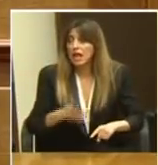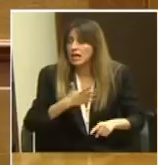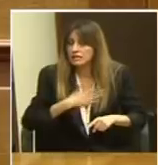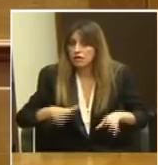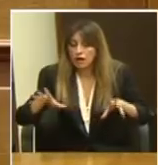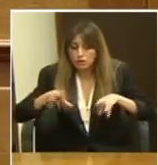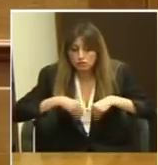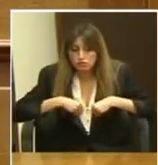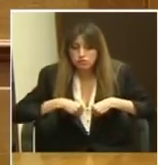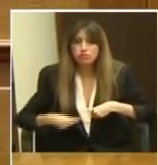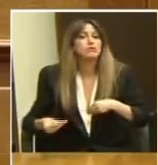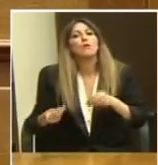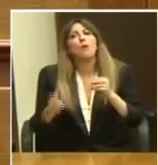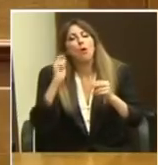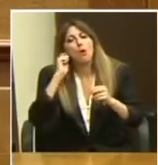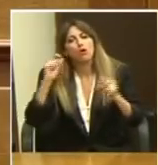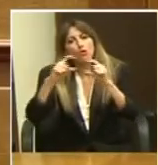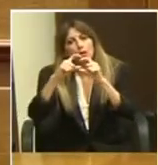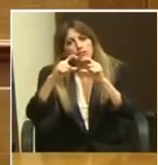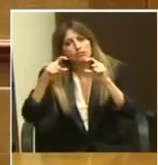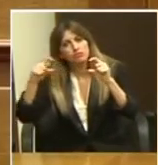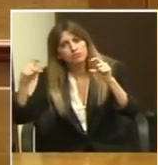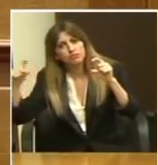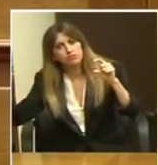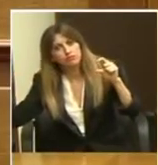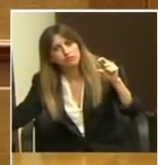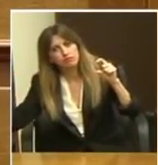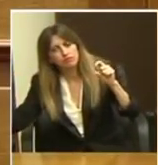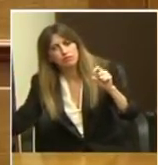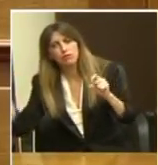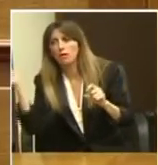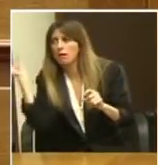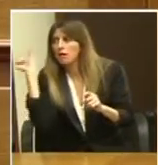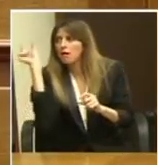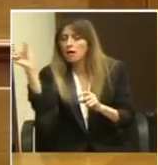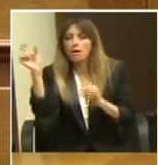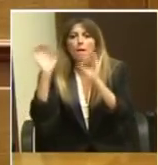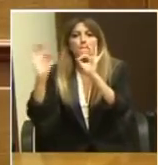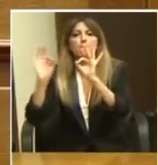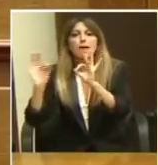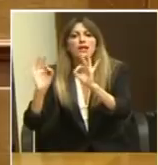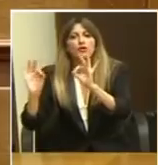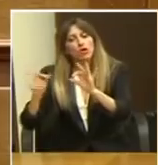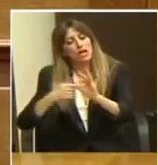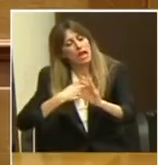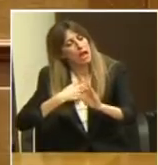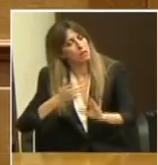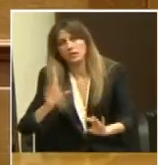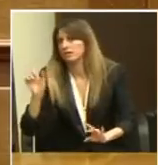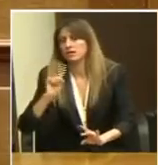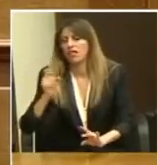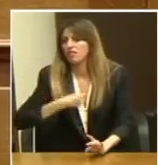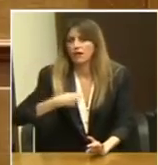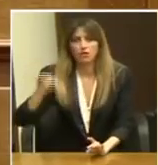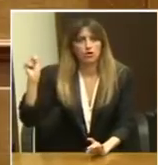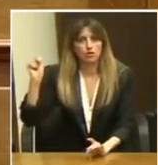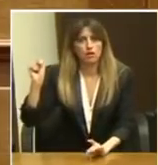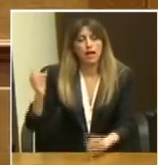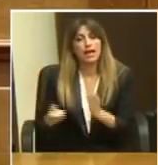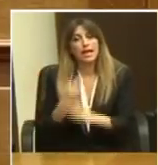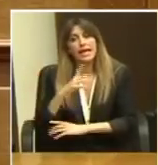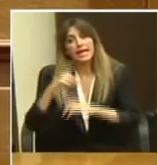μαρνητική του γραμμή που επιμένει για να μην περιληφθεί ο όρος Μακεδονία στο όνομα των Σκοπίων. Η Νέα Δημοκρατία είναι αυτή που δέχεται